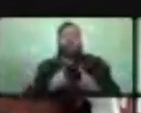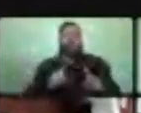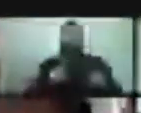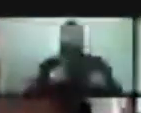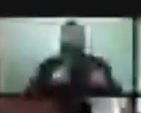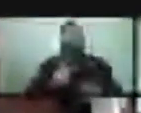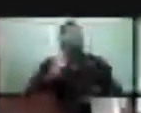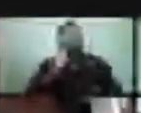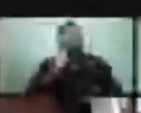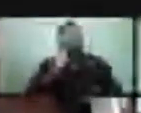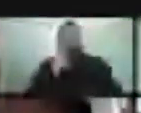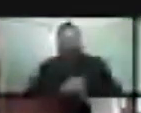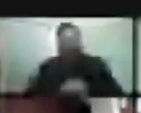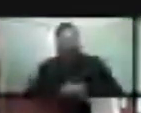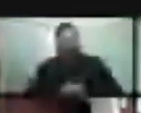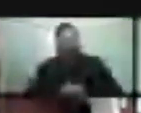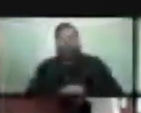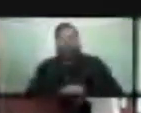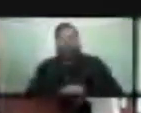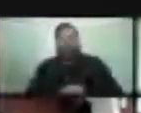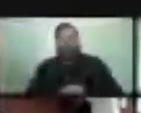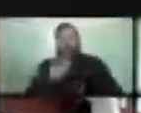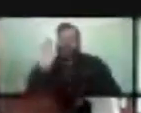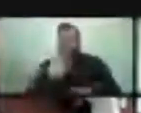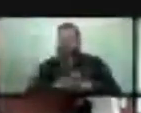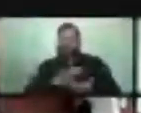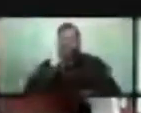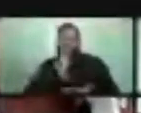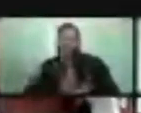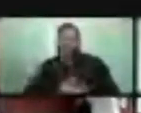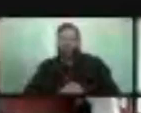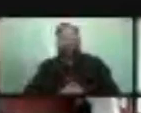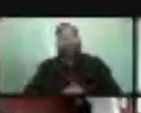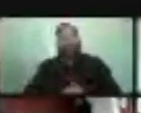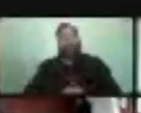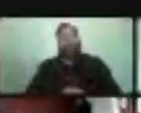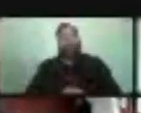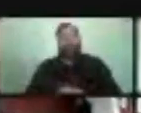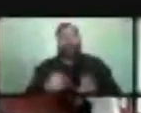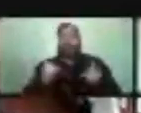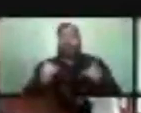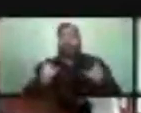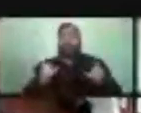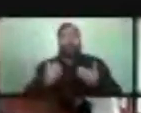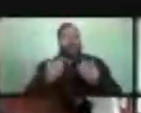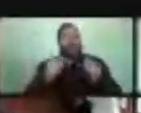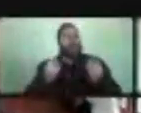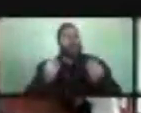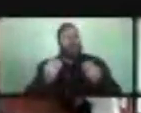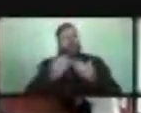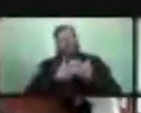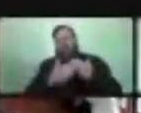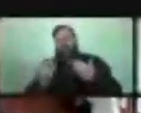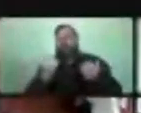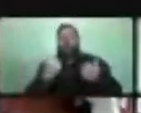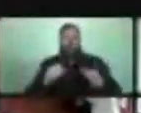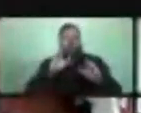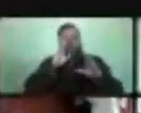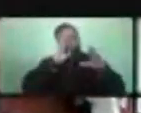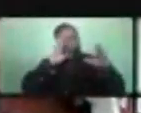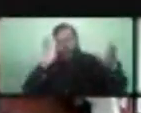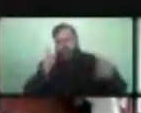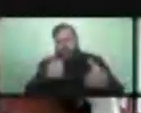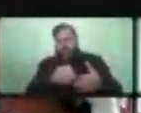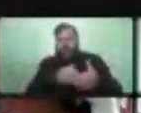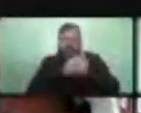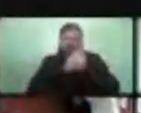na tutalizungumzia baadaye pia. Kila ambacho tunajaribu kufanya, na nafikiri tulianza kwa kuangazia